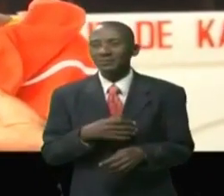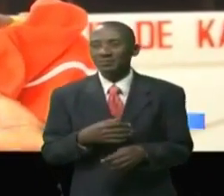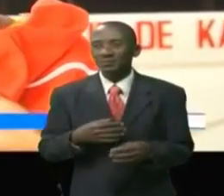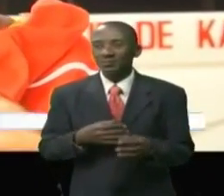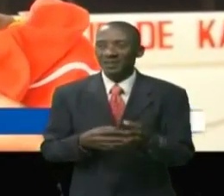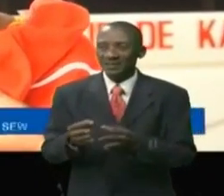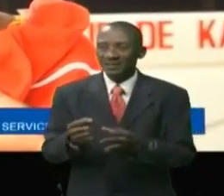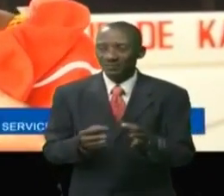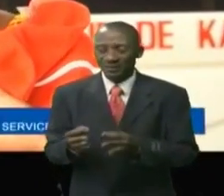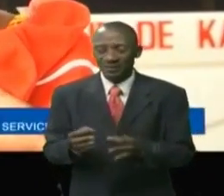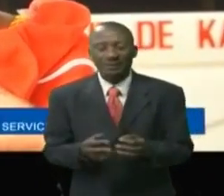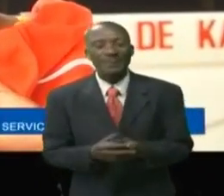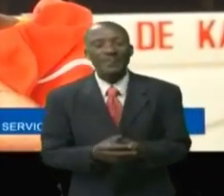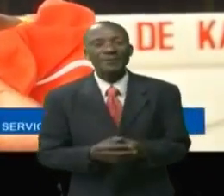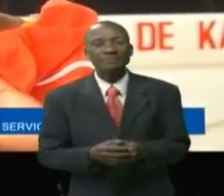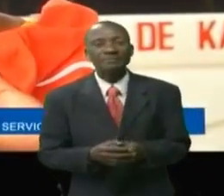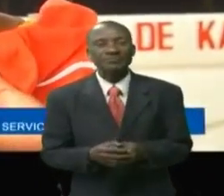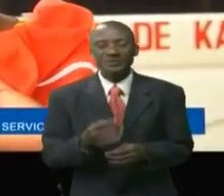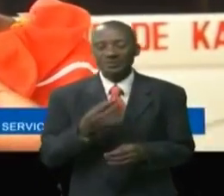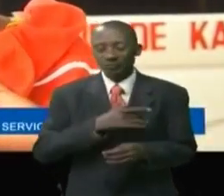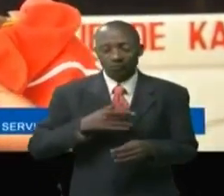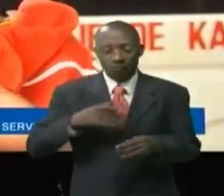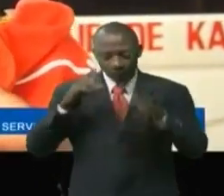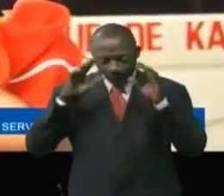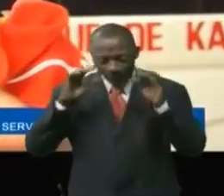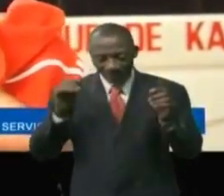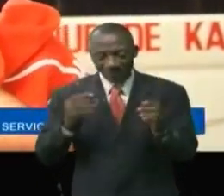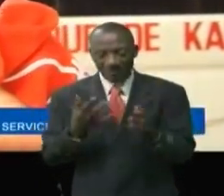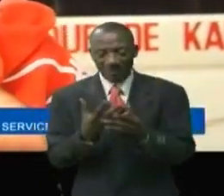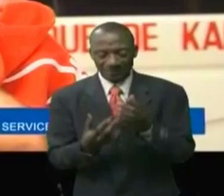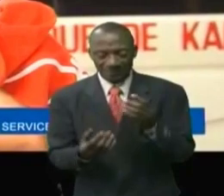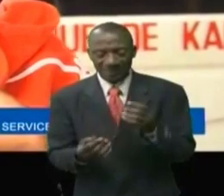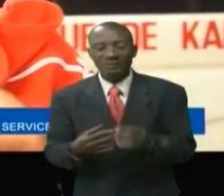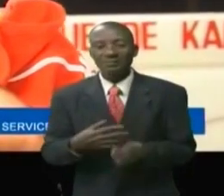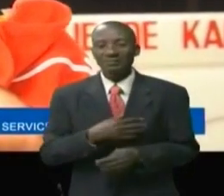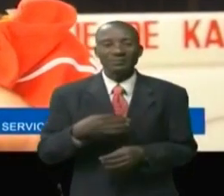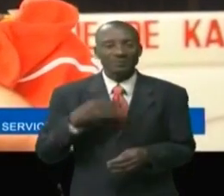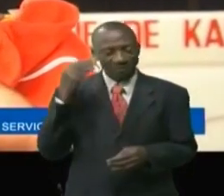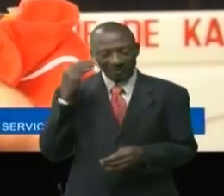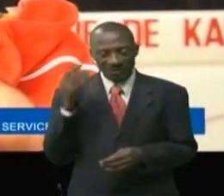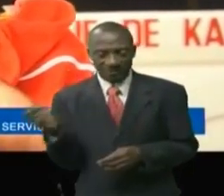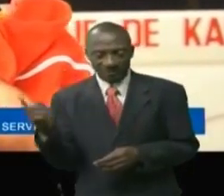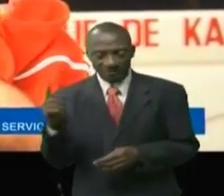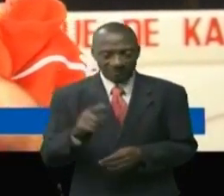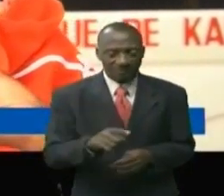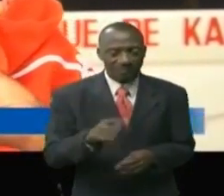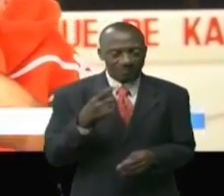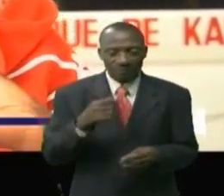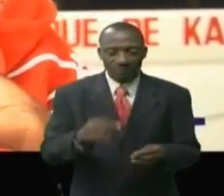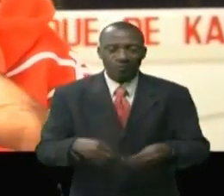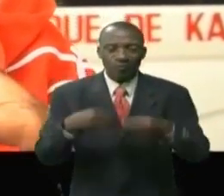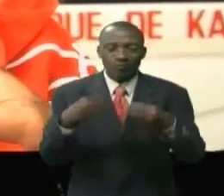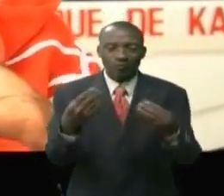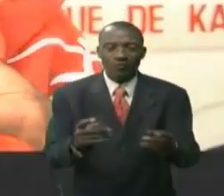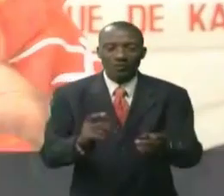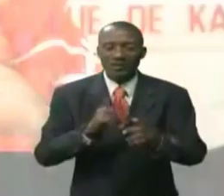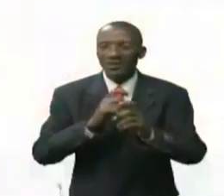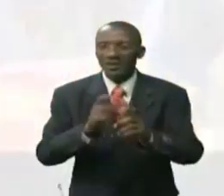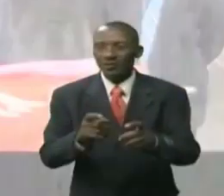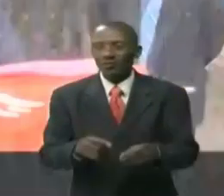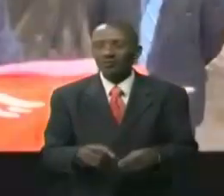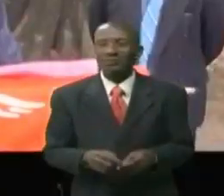après c'est pour les papas après c'est pour les personnes de TR et du coup toutes les catégories de la population peuvent avoir cet